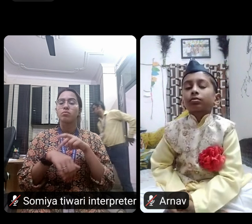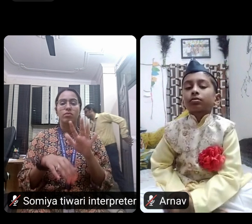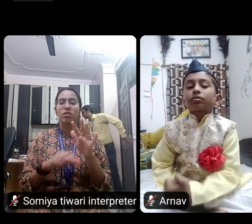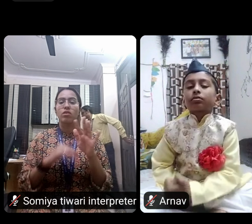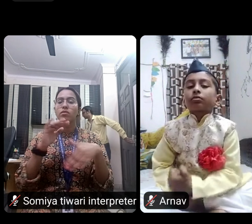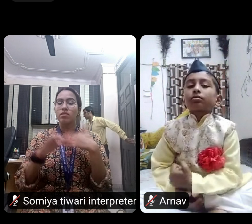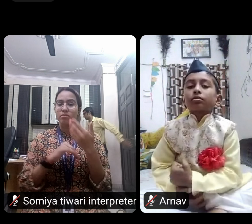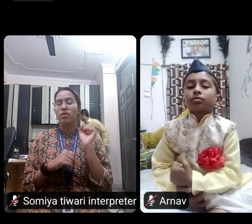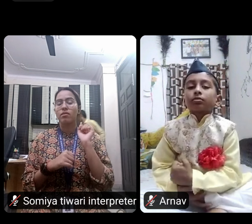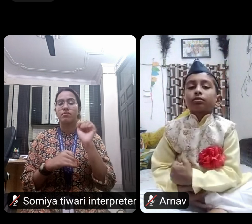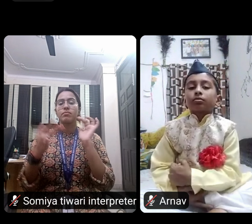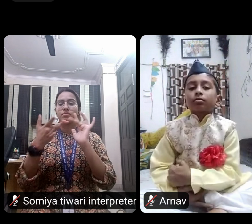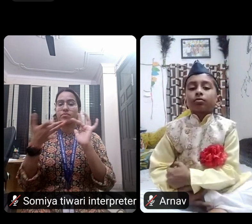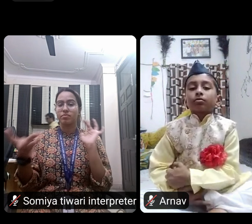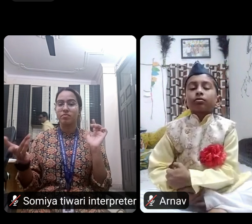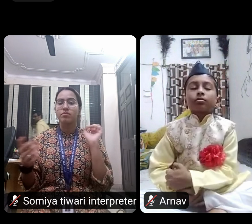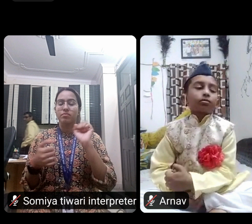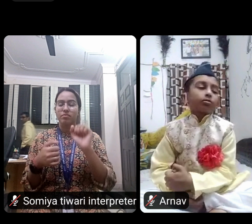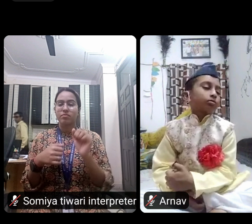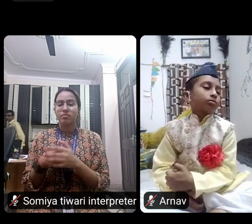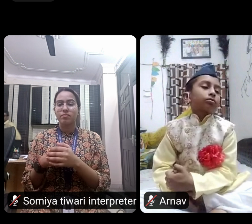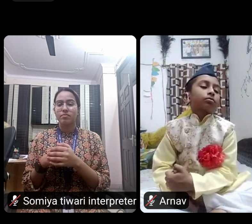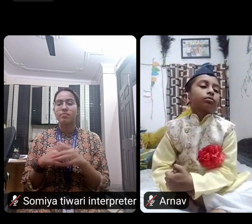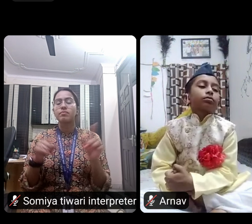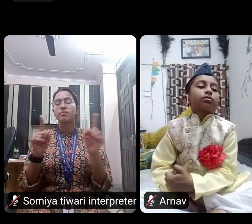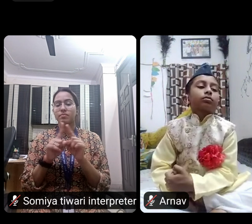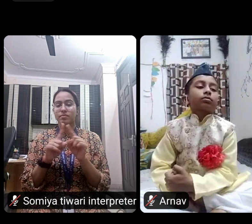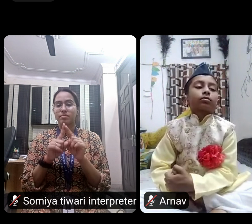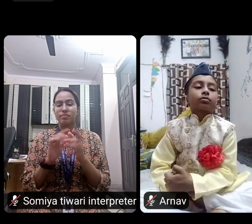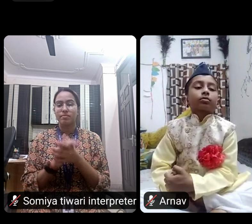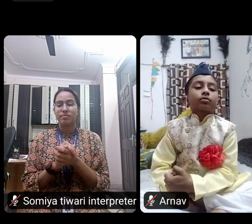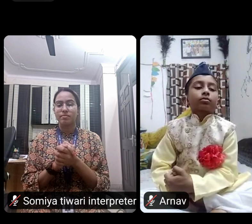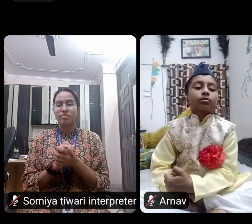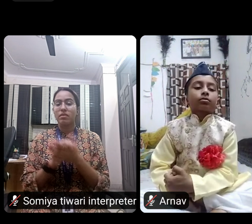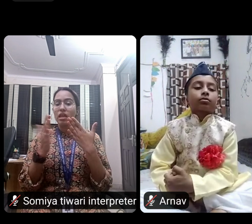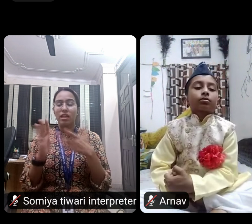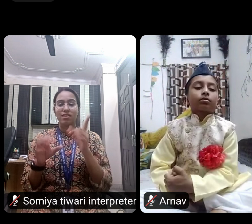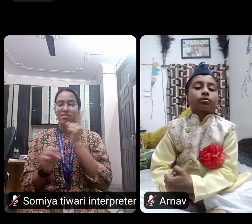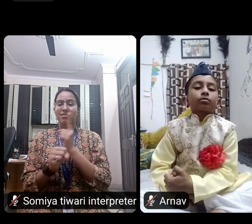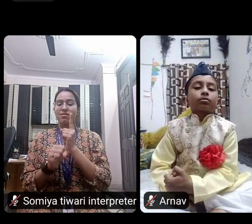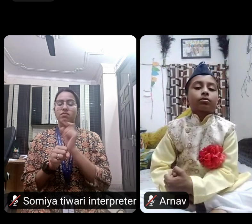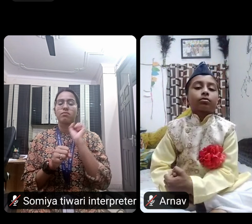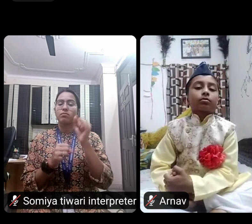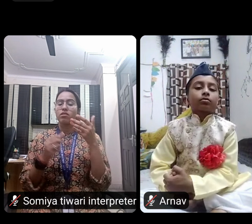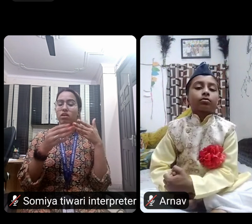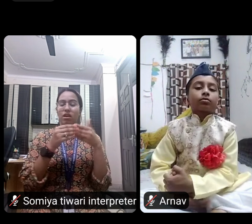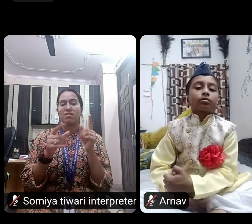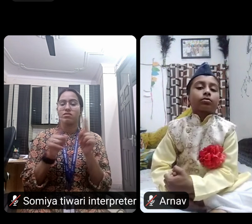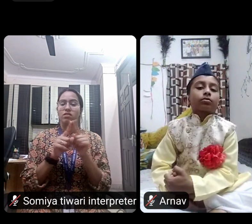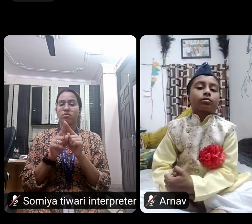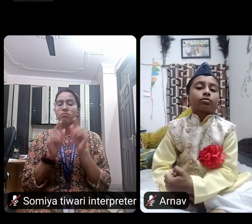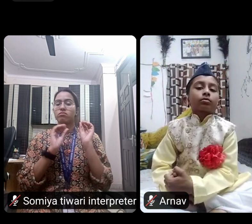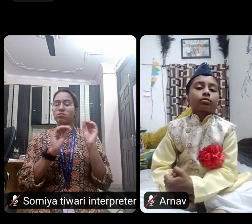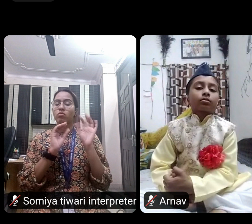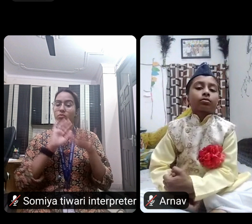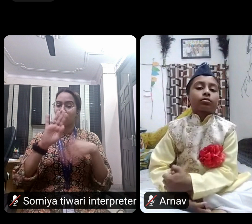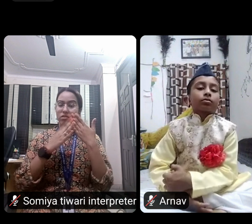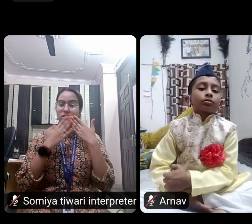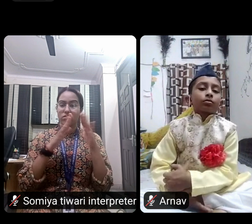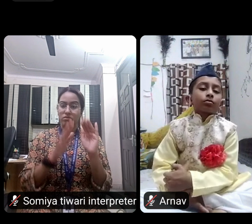आपने ऑनलाइन दिया, खुद उसको ट्रीटमेंट, मतलब जो भी गाइड किया गया आपको अकॉर्डिंगली आपने दिया, तो यस